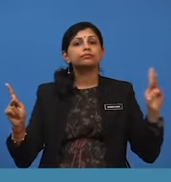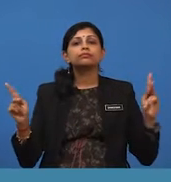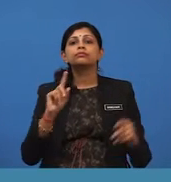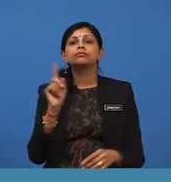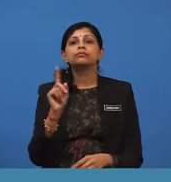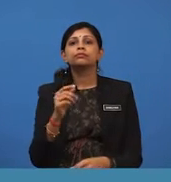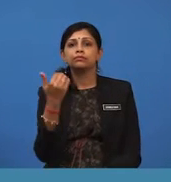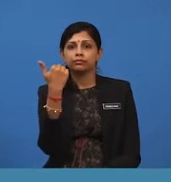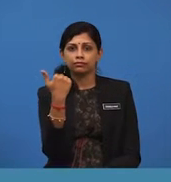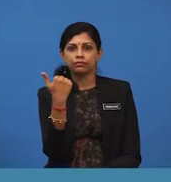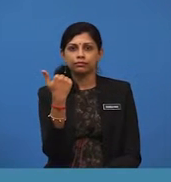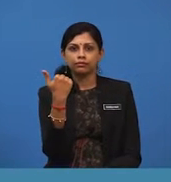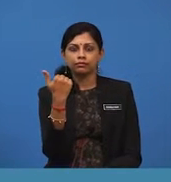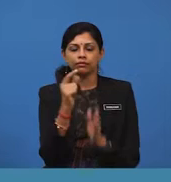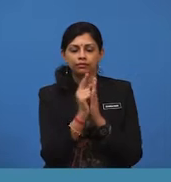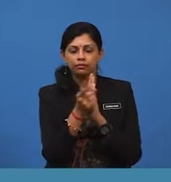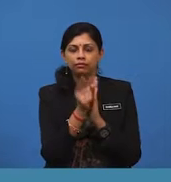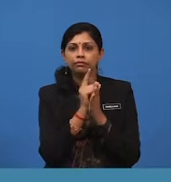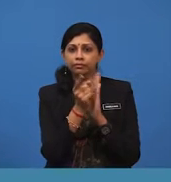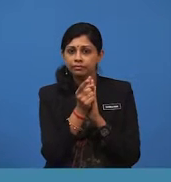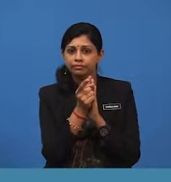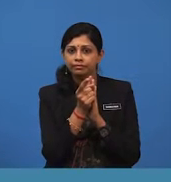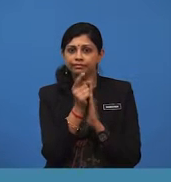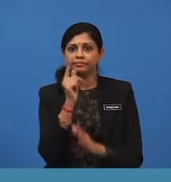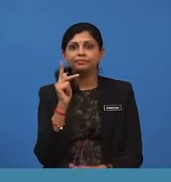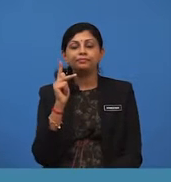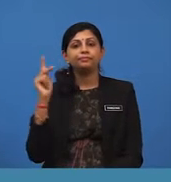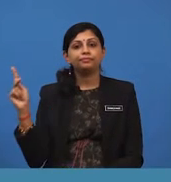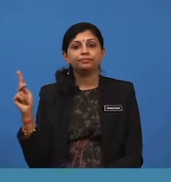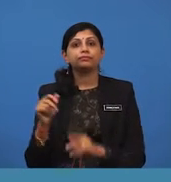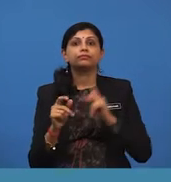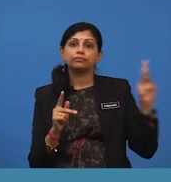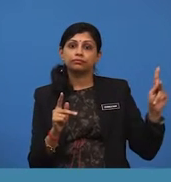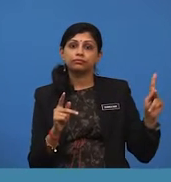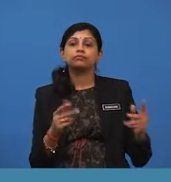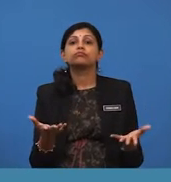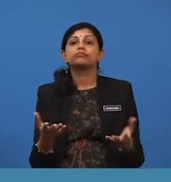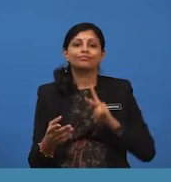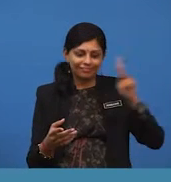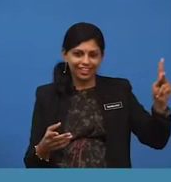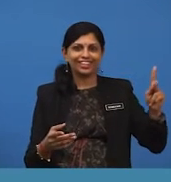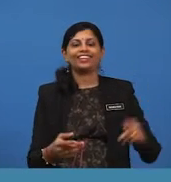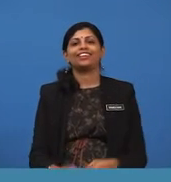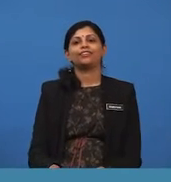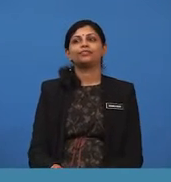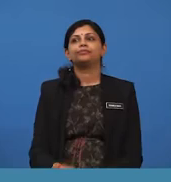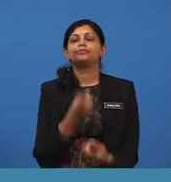Ya, jawapannya jarum galvanometer akan terpesong ke kiri. Bagus,